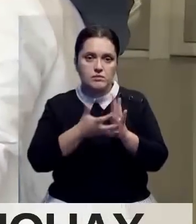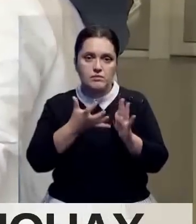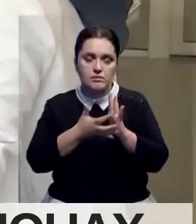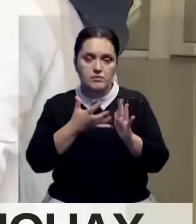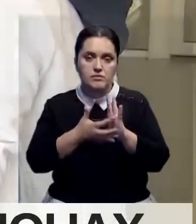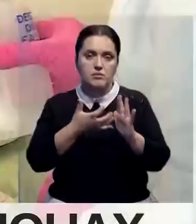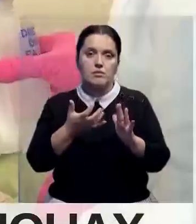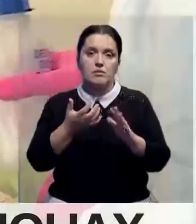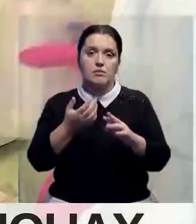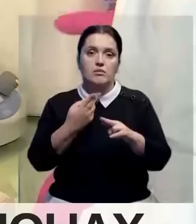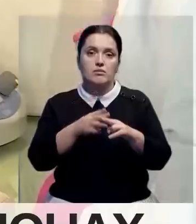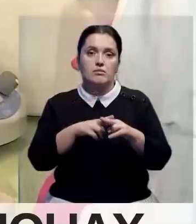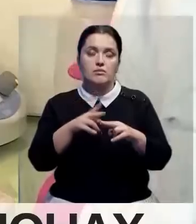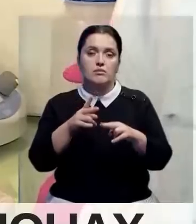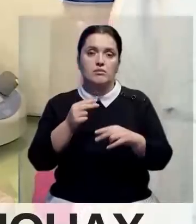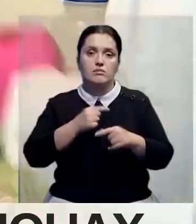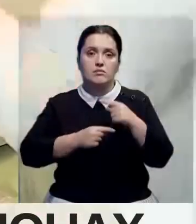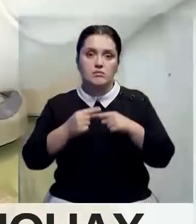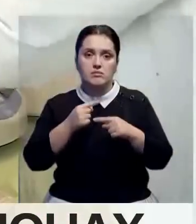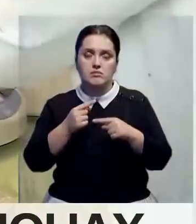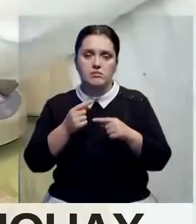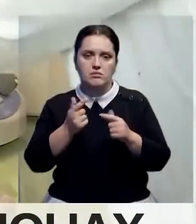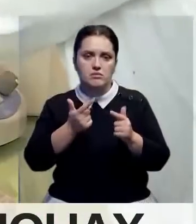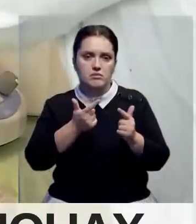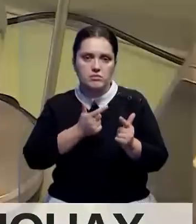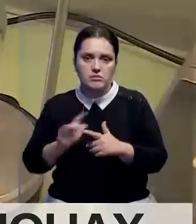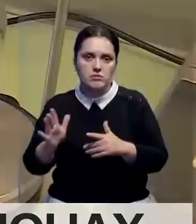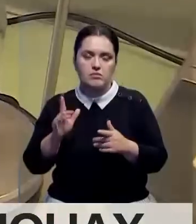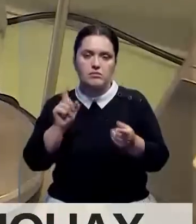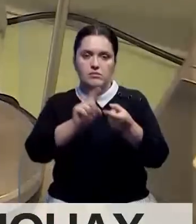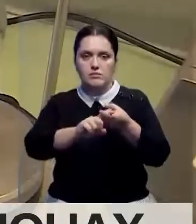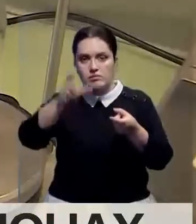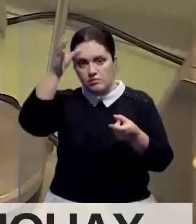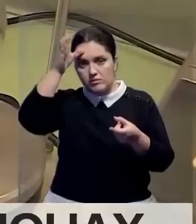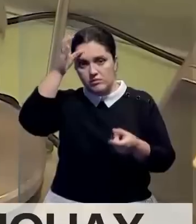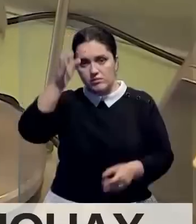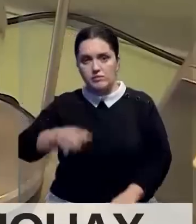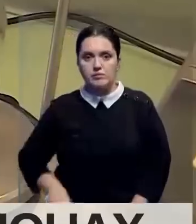потенциала научных сотрудников. К тому же не все бизнесмены готовы сотрудничать с учеными.